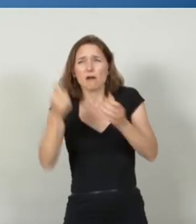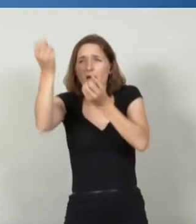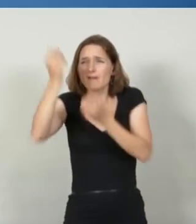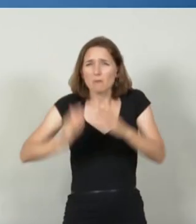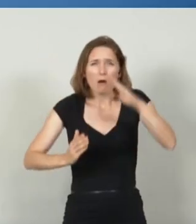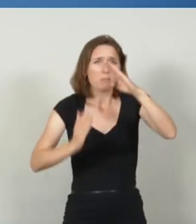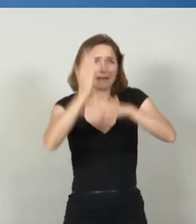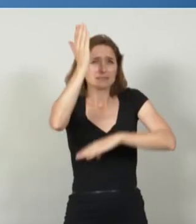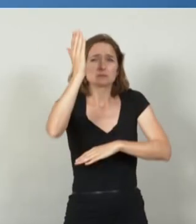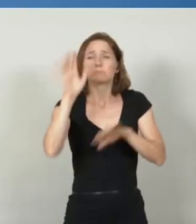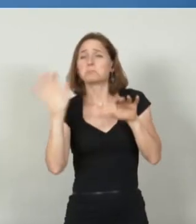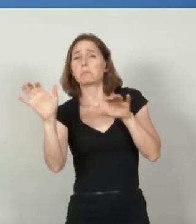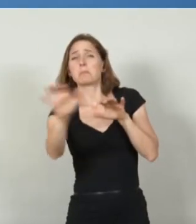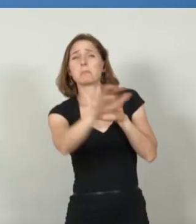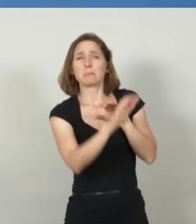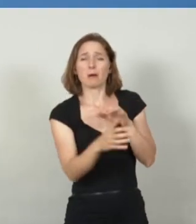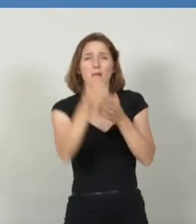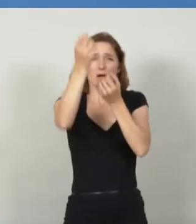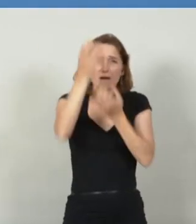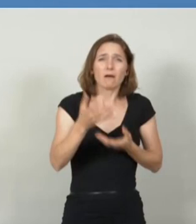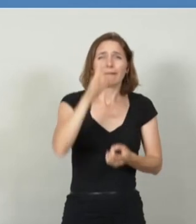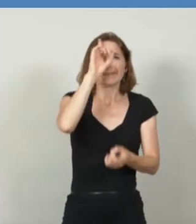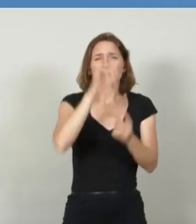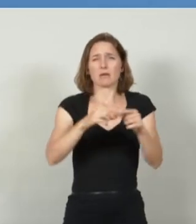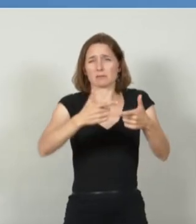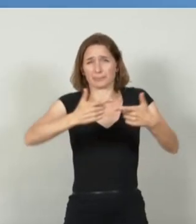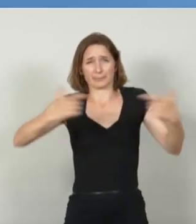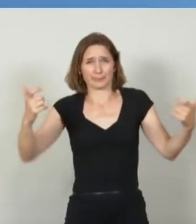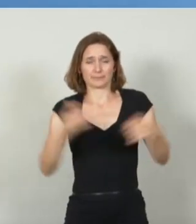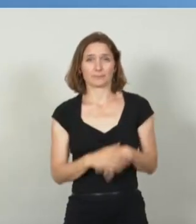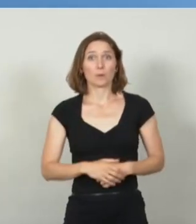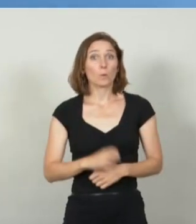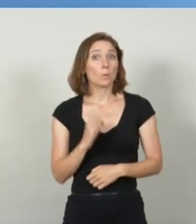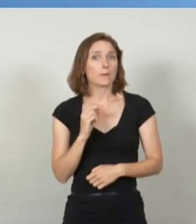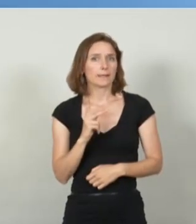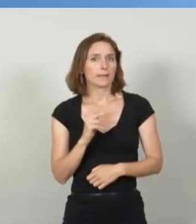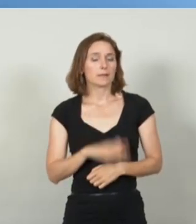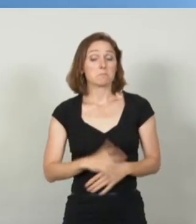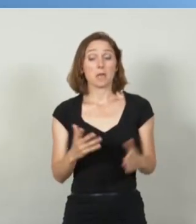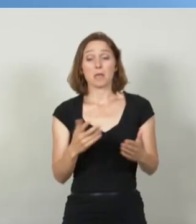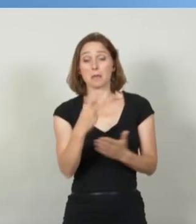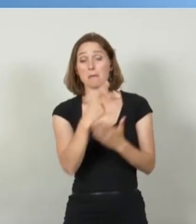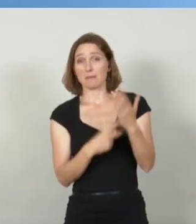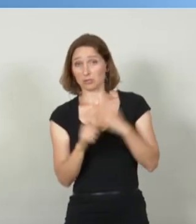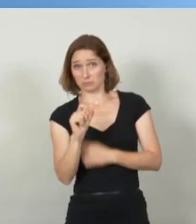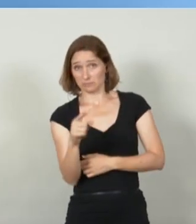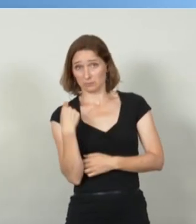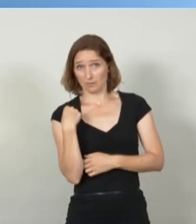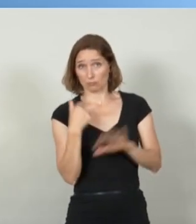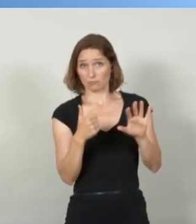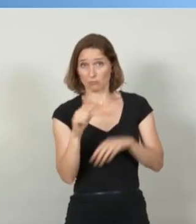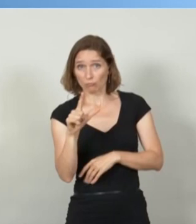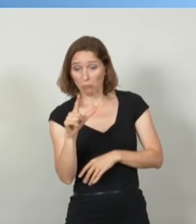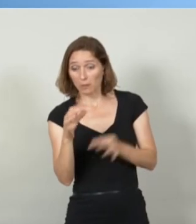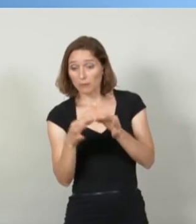par-ci par là avec des thèmes très différents ok mais globalement ce que conclut la page 62 aussi et que